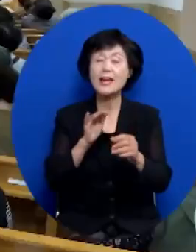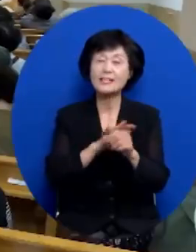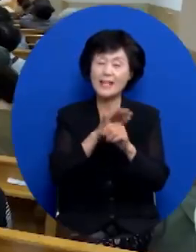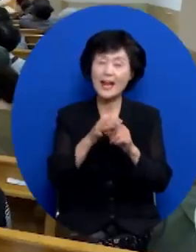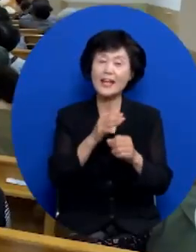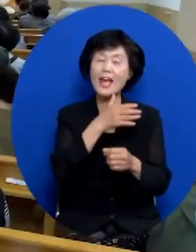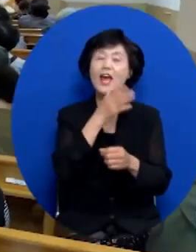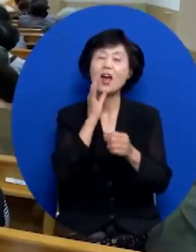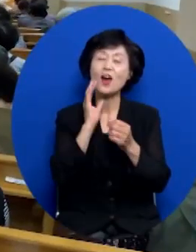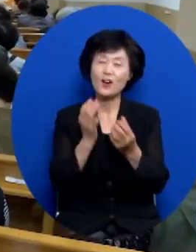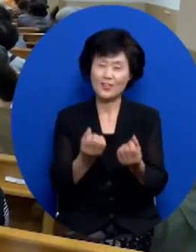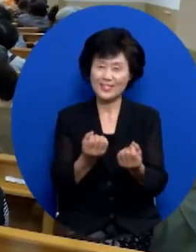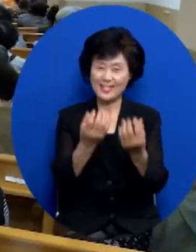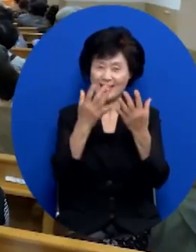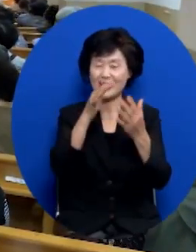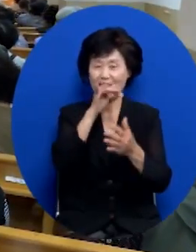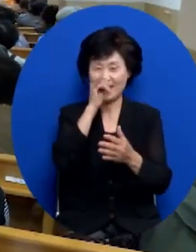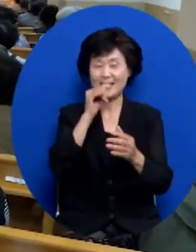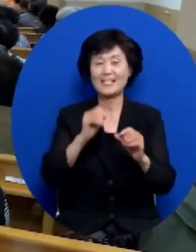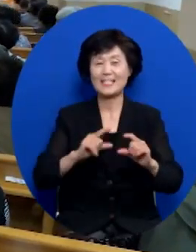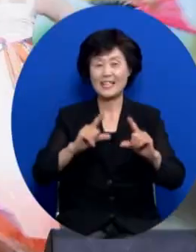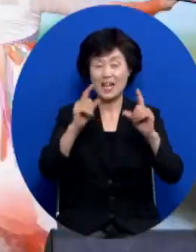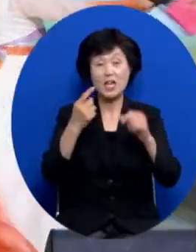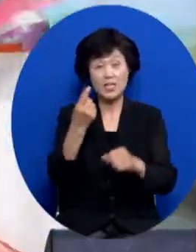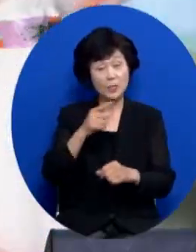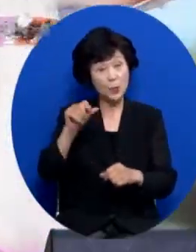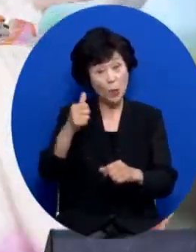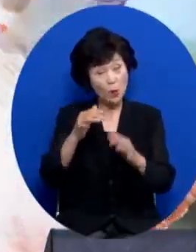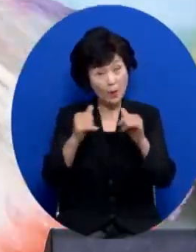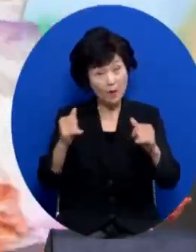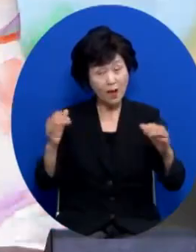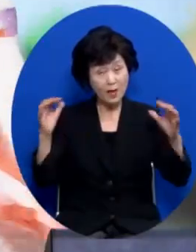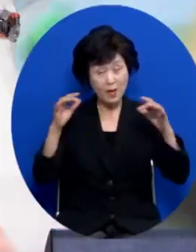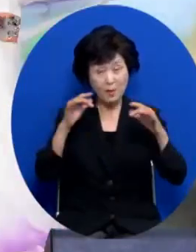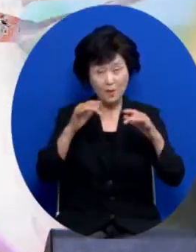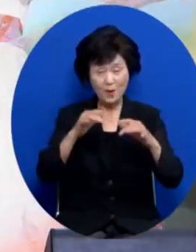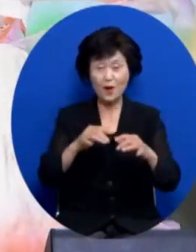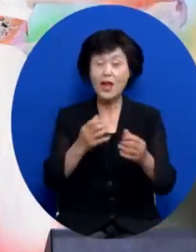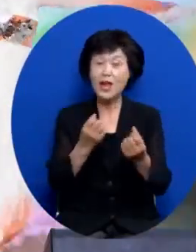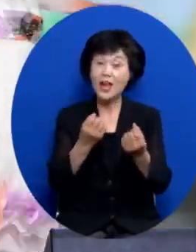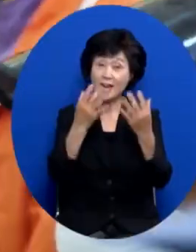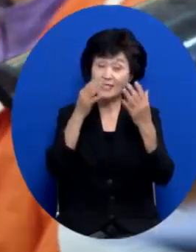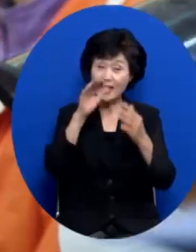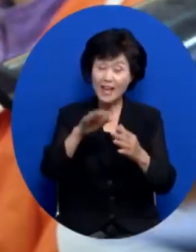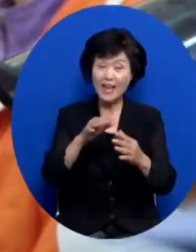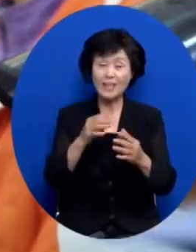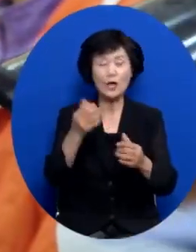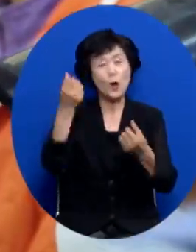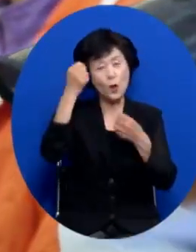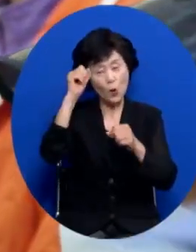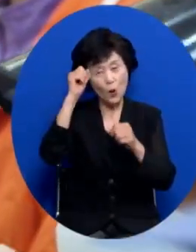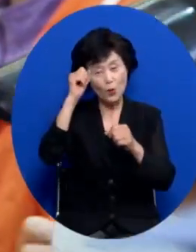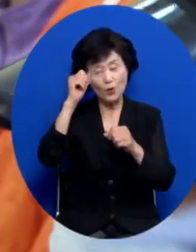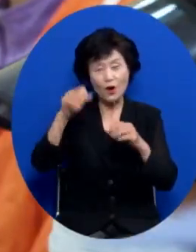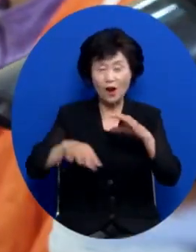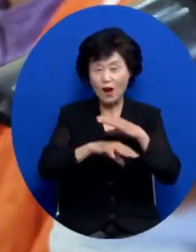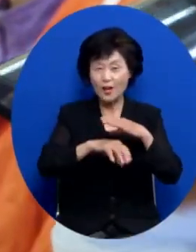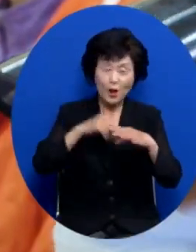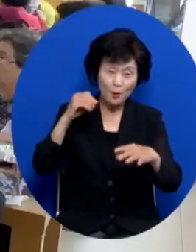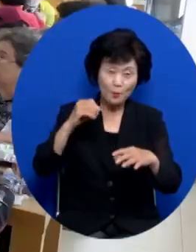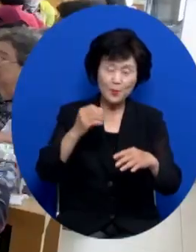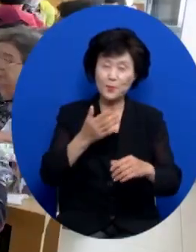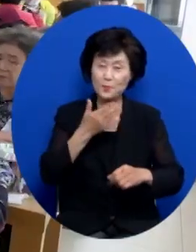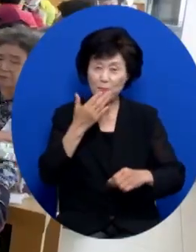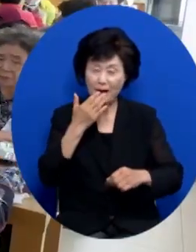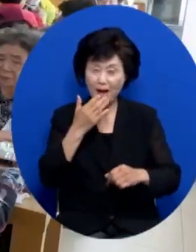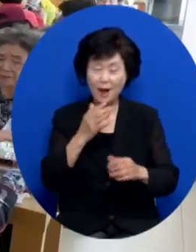날 1,500명의 대규모 인원이 참석한 가운데 행사는 공연부터 경품 추첨 그리고 식사 대접까지 질서